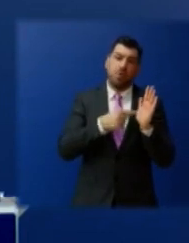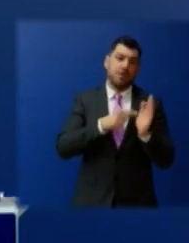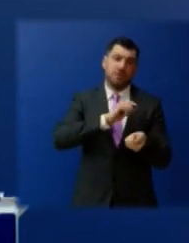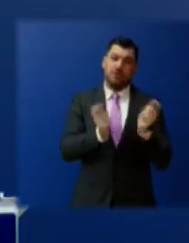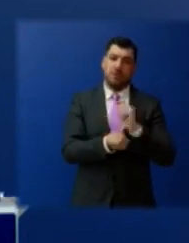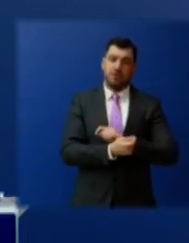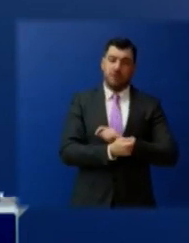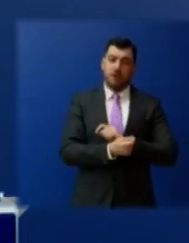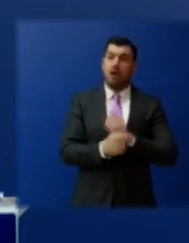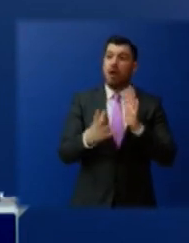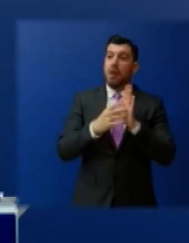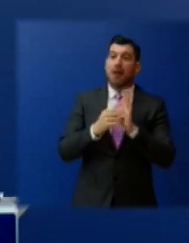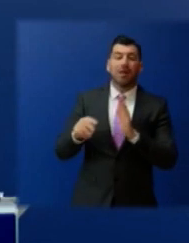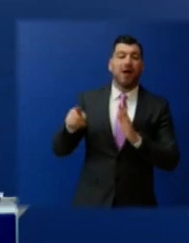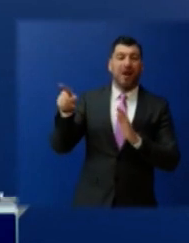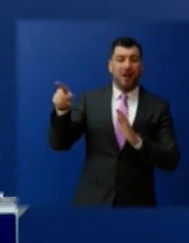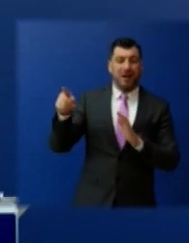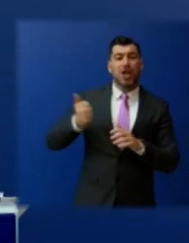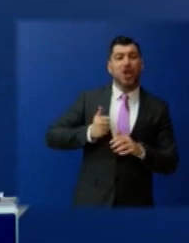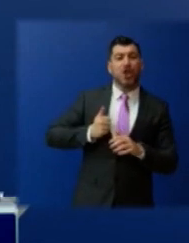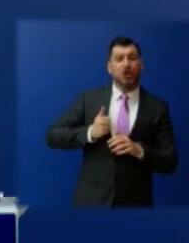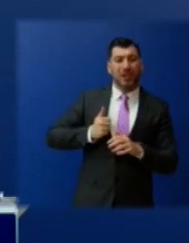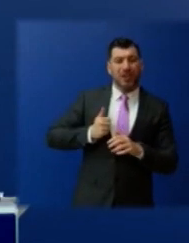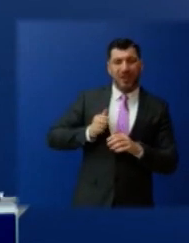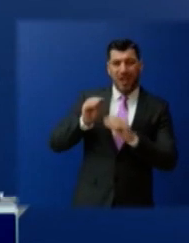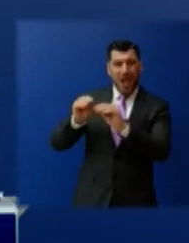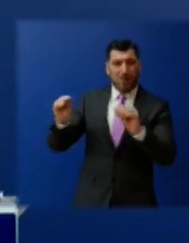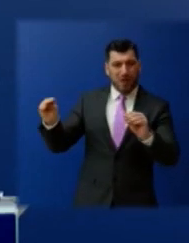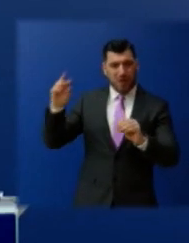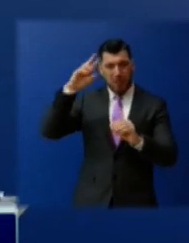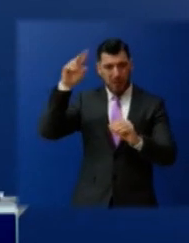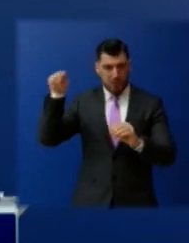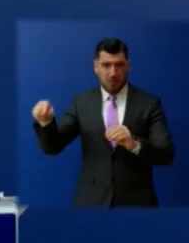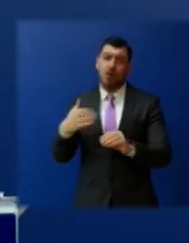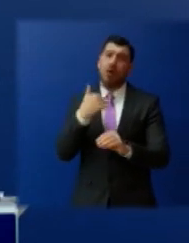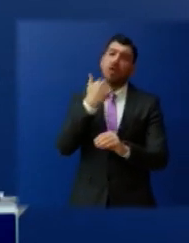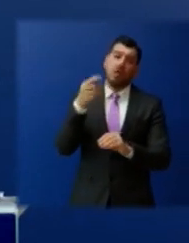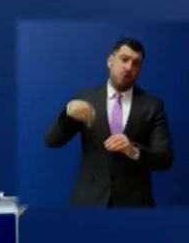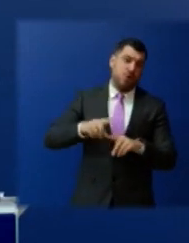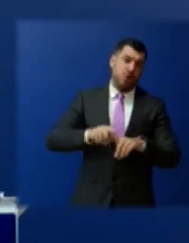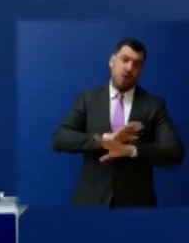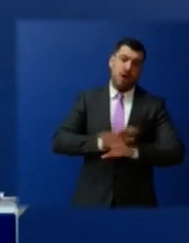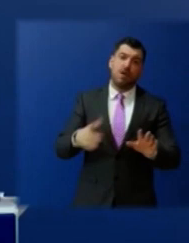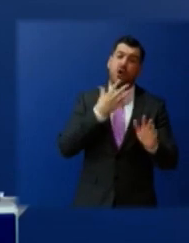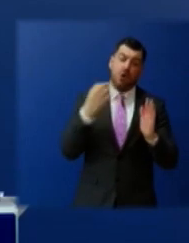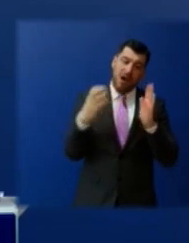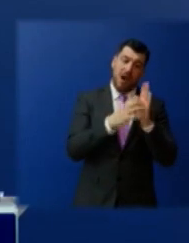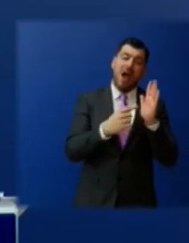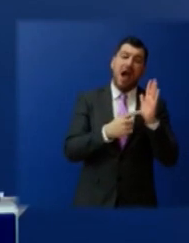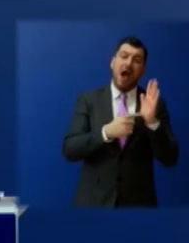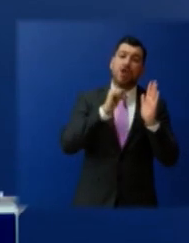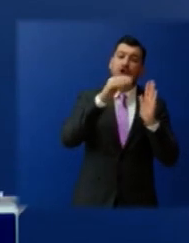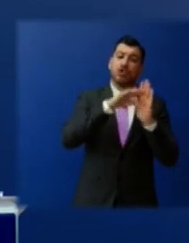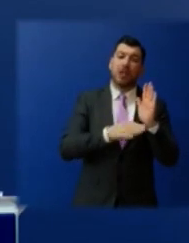του νοικοκυριού, επισημένοντας ότι συνεχίστηκε τον Ιανουάριο η αποκλιμάκωση των πληθωριστικών πιέσεων στη χώρα μας,